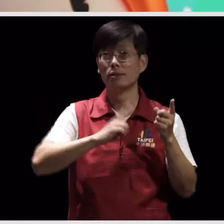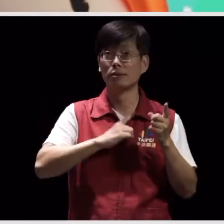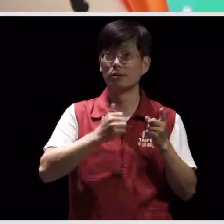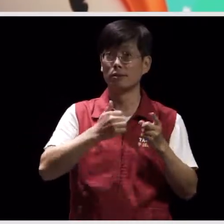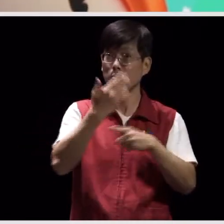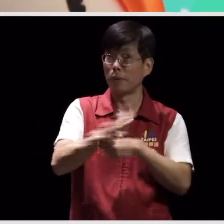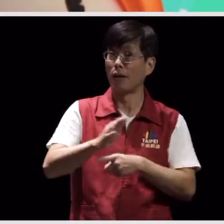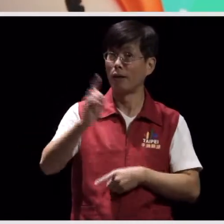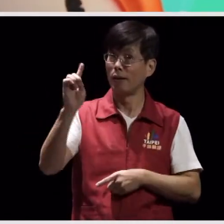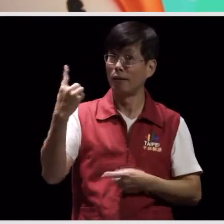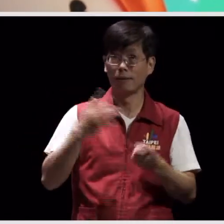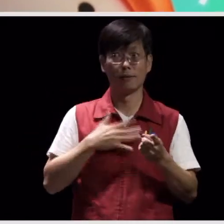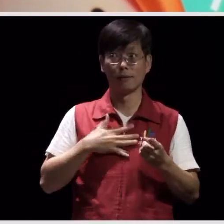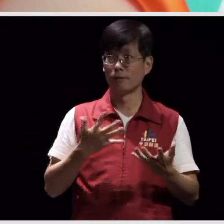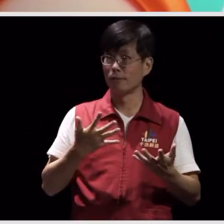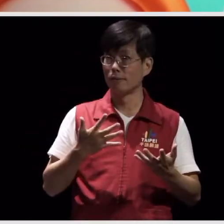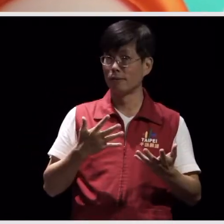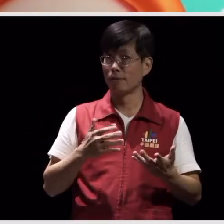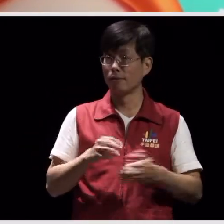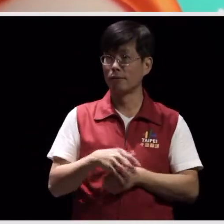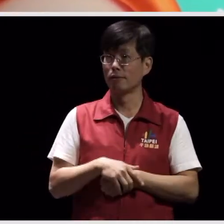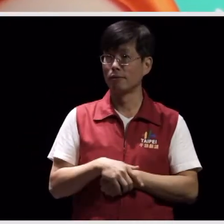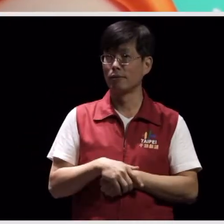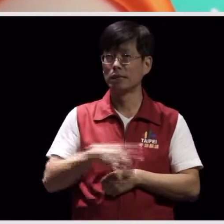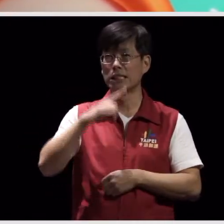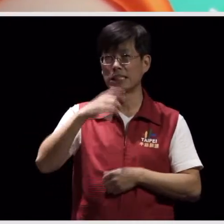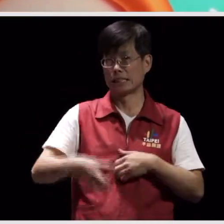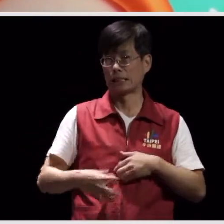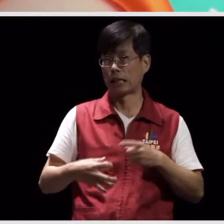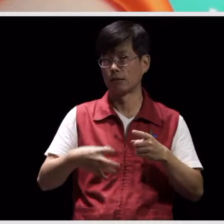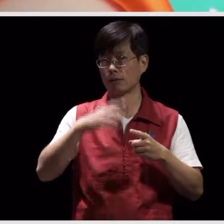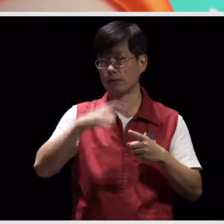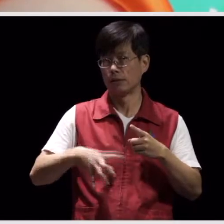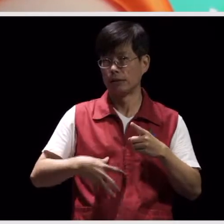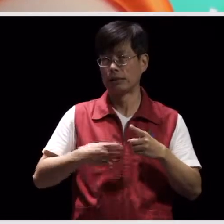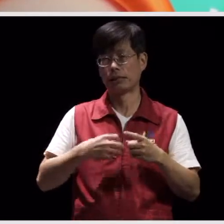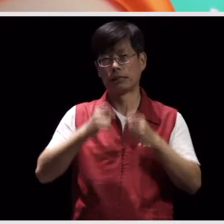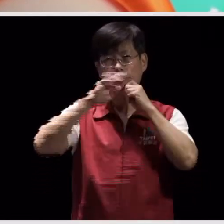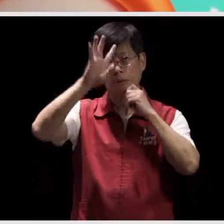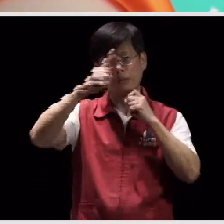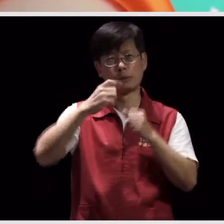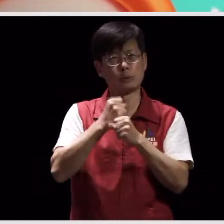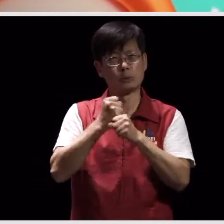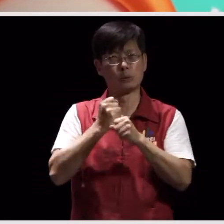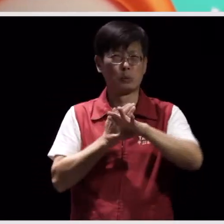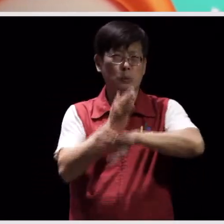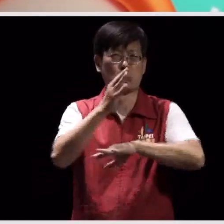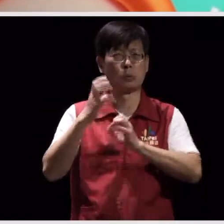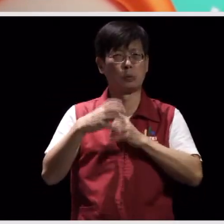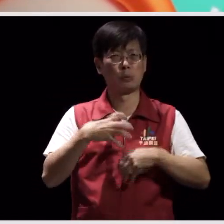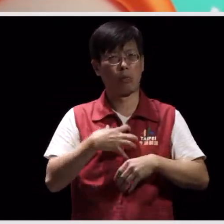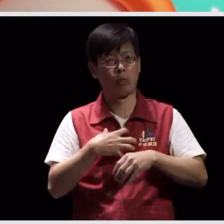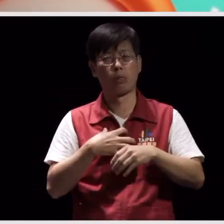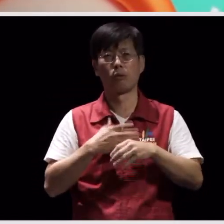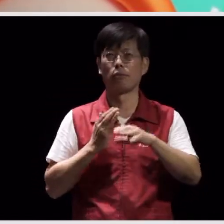的吗？有没有知道的？胰脏癌嘛，对，工作压力太大嘛，然后工作时间太长，这样。